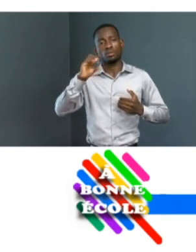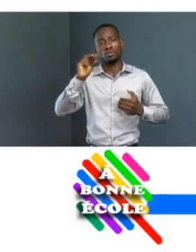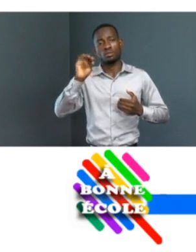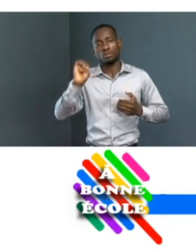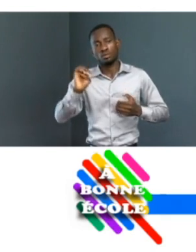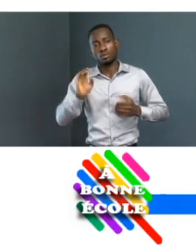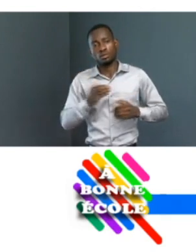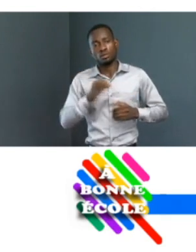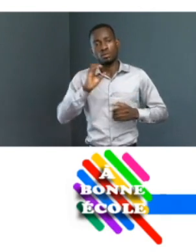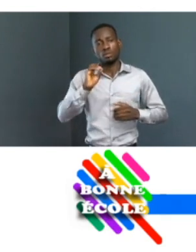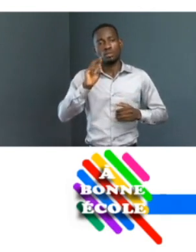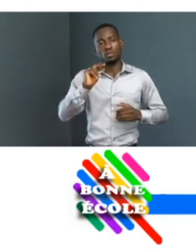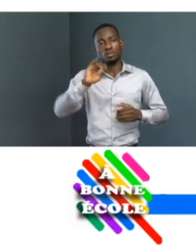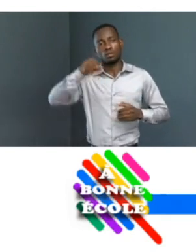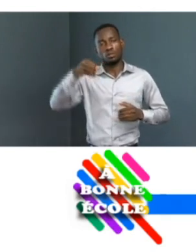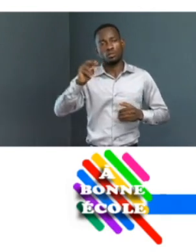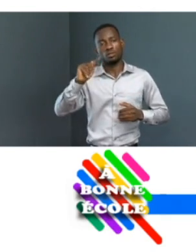les conjonctivites,